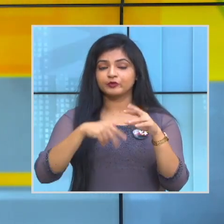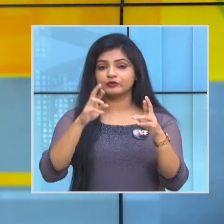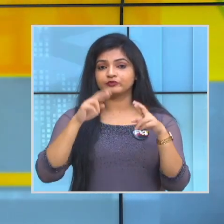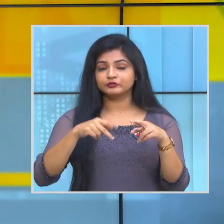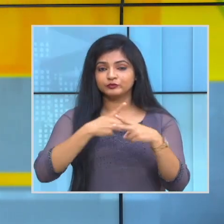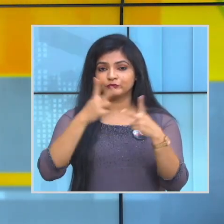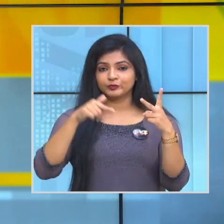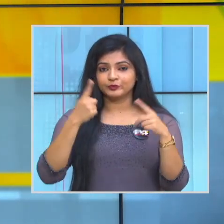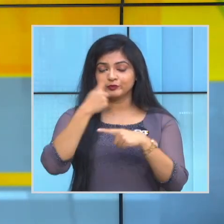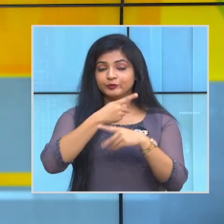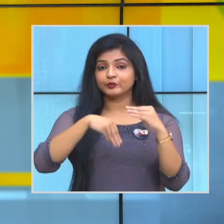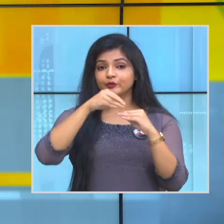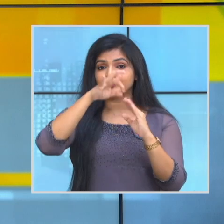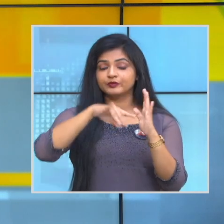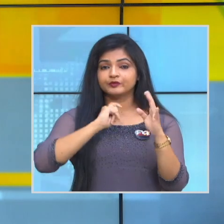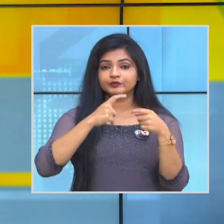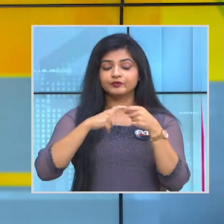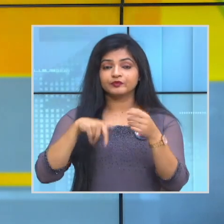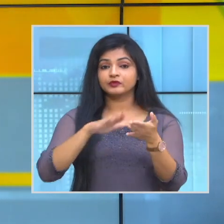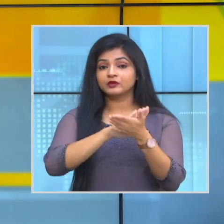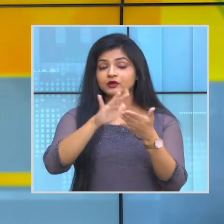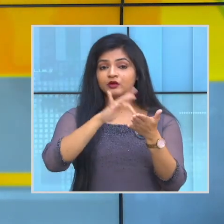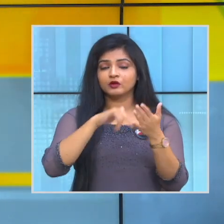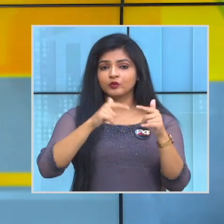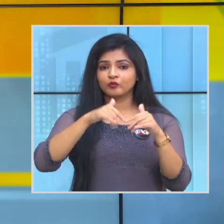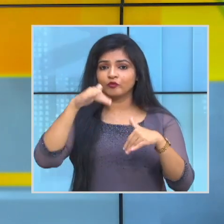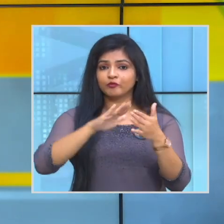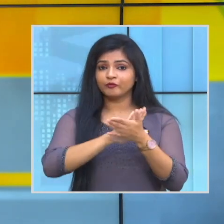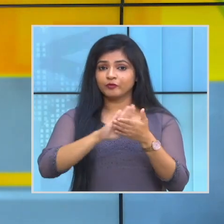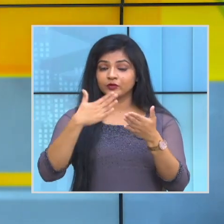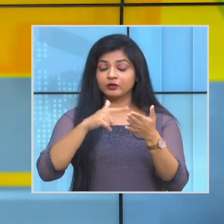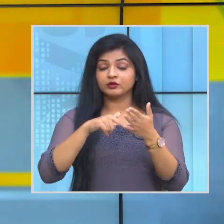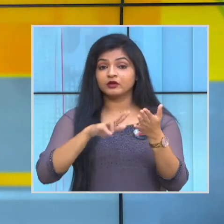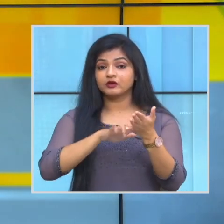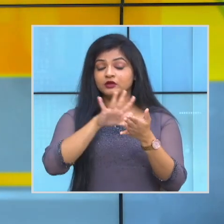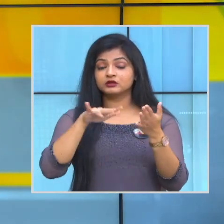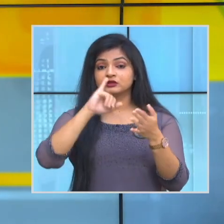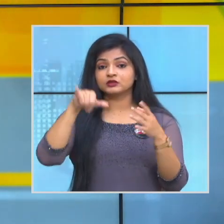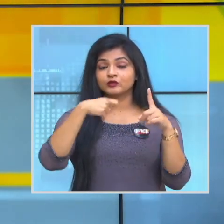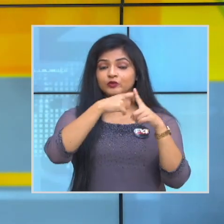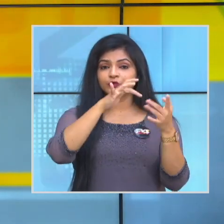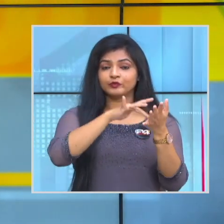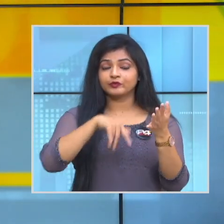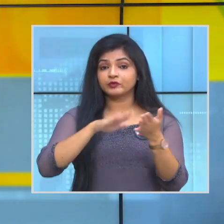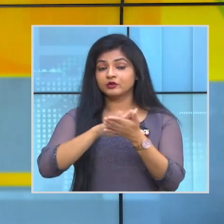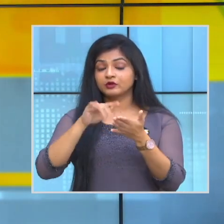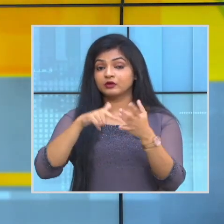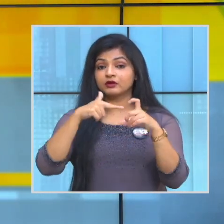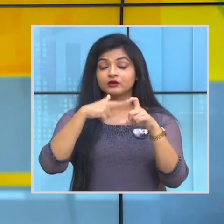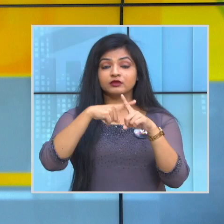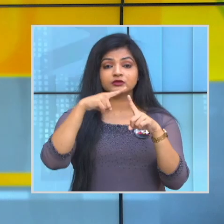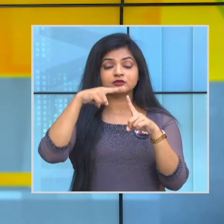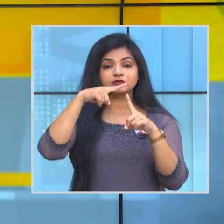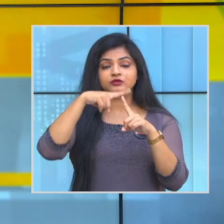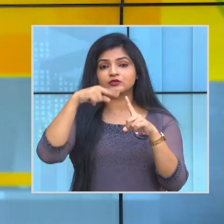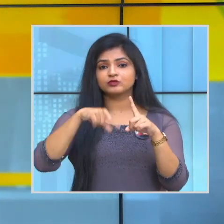വിവരങ്ങളുമായി ചേരുന്നുണ്ട്. വിനീത, ഹരിയാനയിലെ വോട്ടെടുപ്പ് പൂർത്തിയാവുന്നതോടുകൂടി ദേശീയ രാഷ്ട്രീയം ഉറ്റുനോക്കുകയാണ്. ജമ്മുകശ്മീരിലെയും ഹരിയാനയിലെയും എക്സിറ്റ് പോൾ ഫലങ്ങൾ